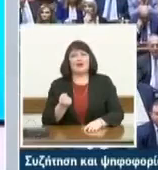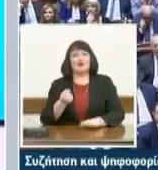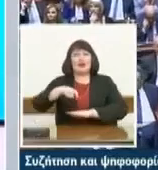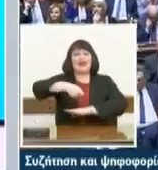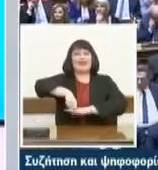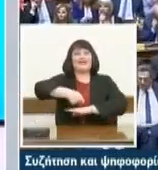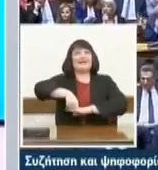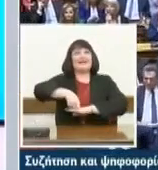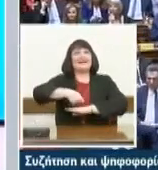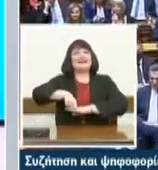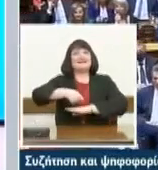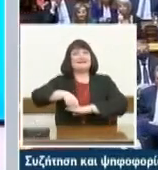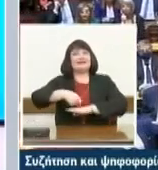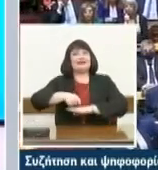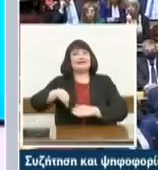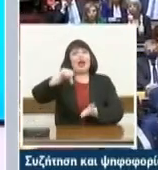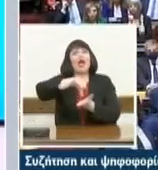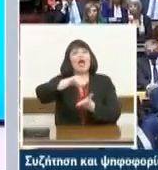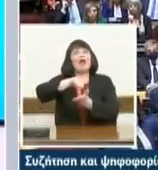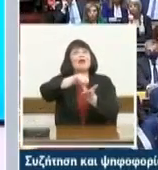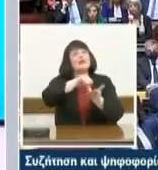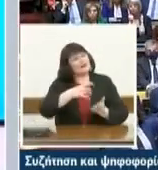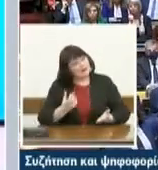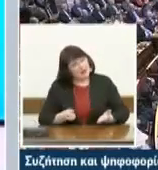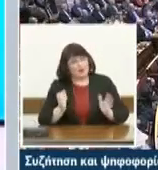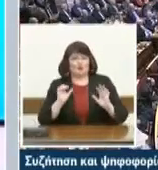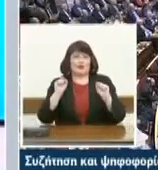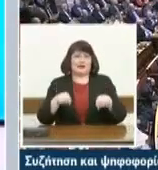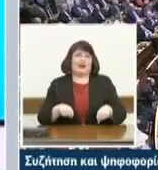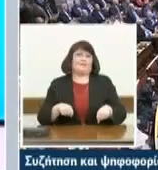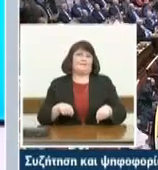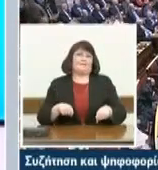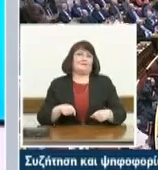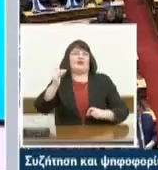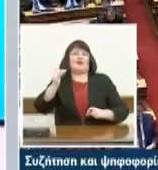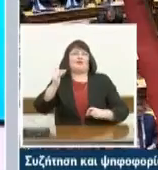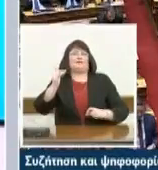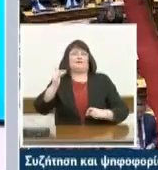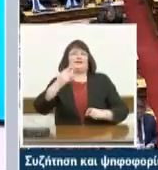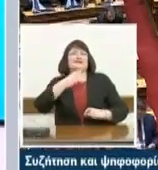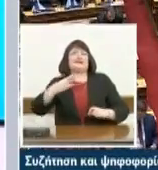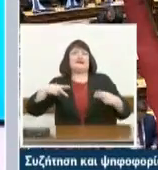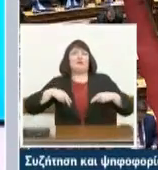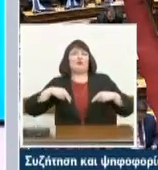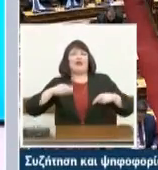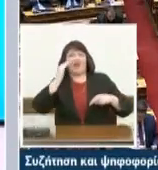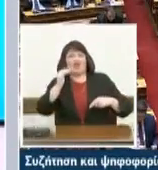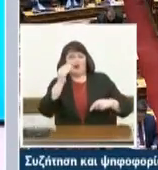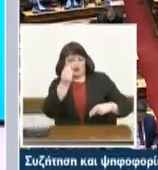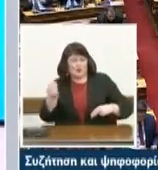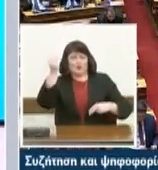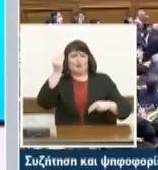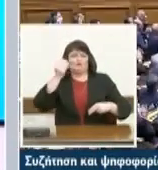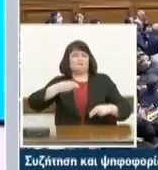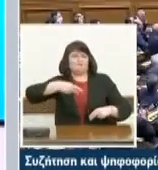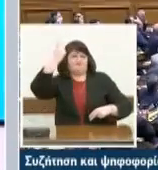ρωτήσω. Υπήρξε μία αποστροφή ενός υποψήφιου βουλευτής της Νέας Δημοκρατίας, του κ. Καουκή,